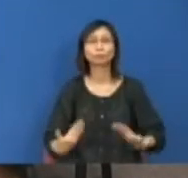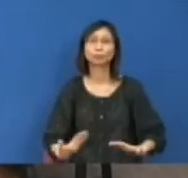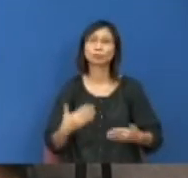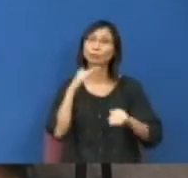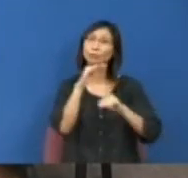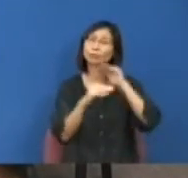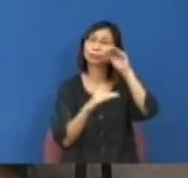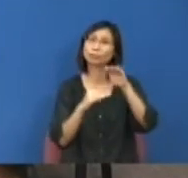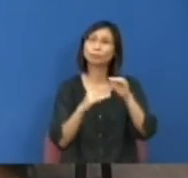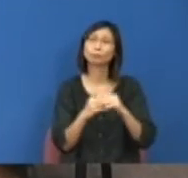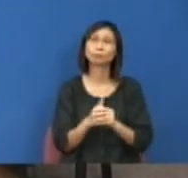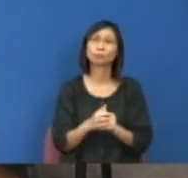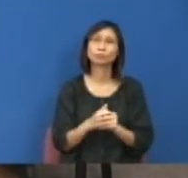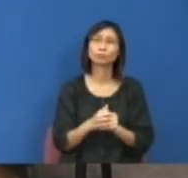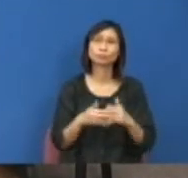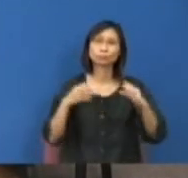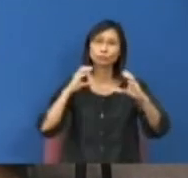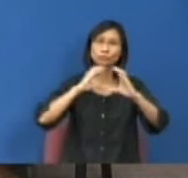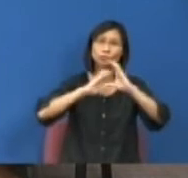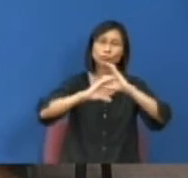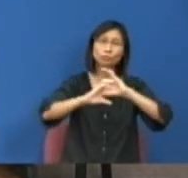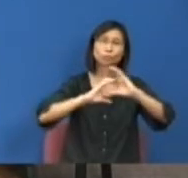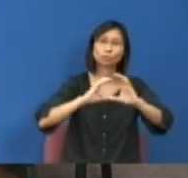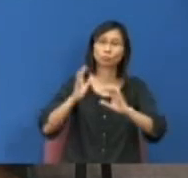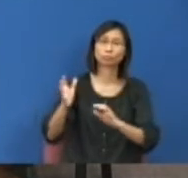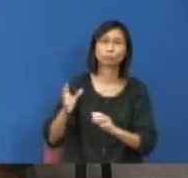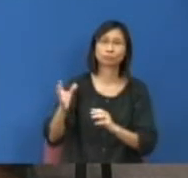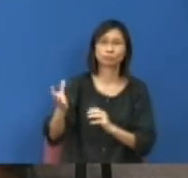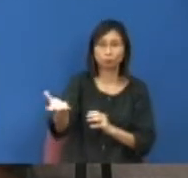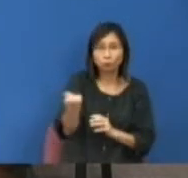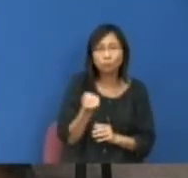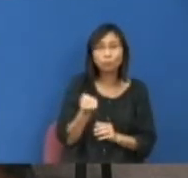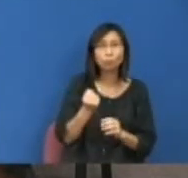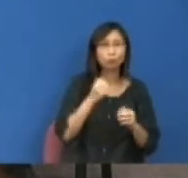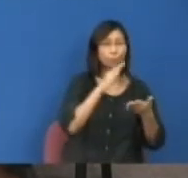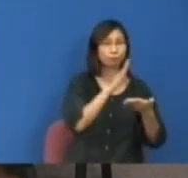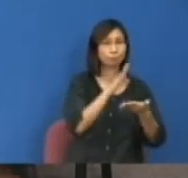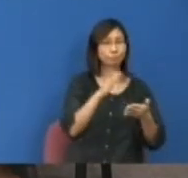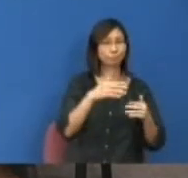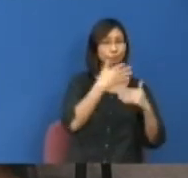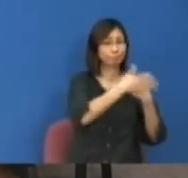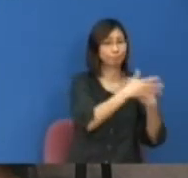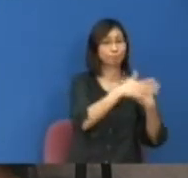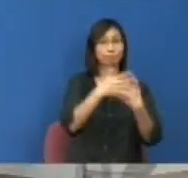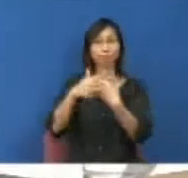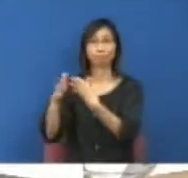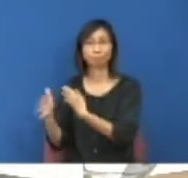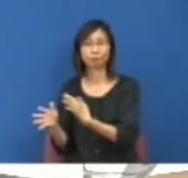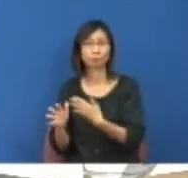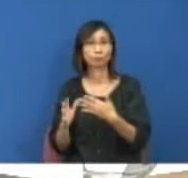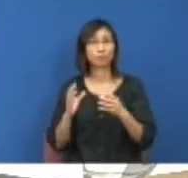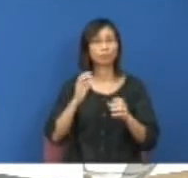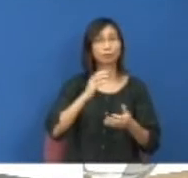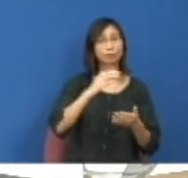去通過攞咗其他階級嘅勞動成果去維持自己